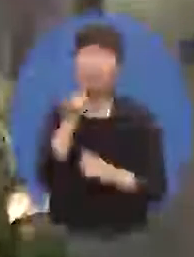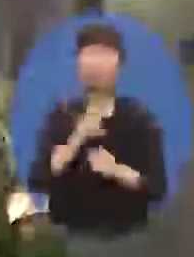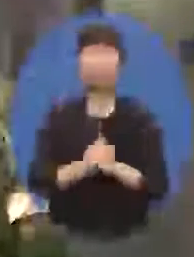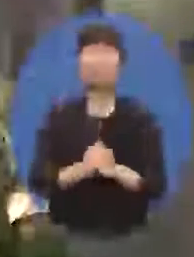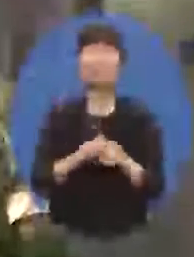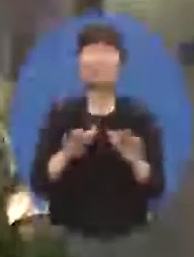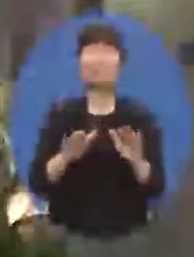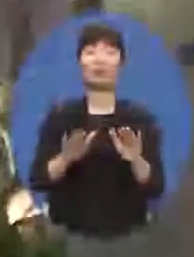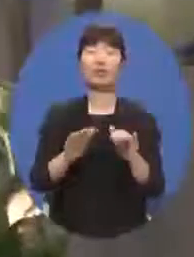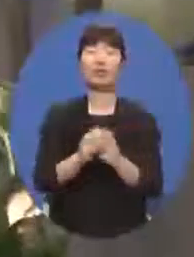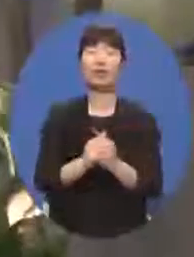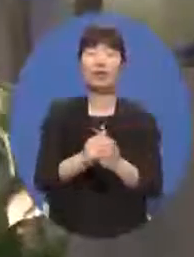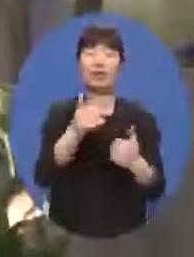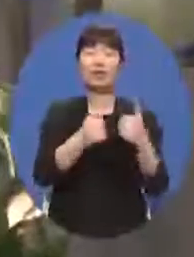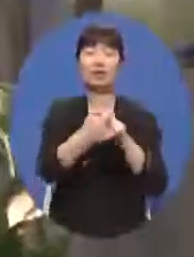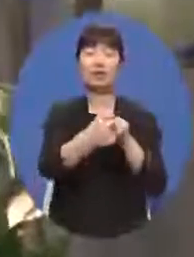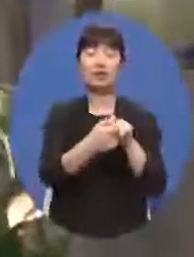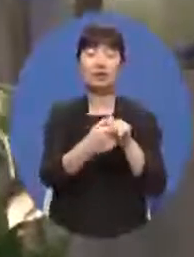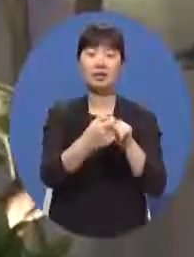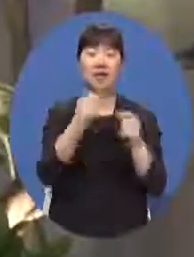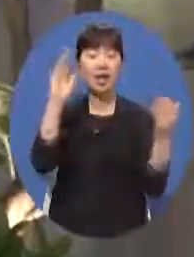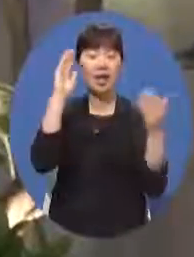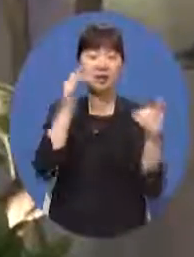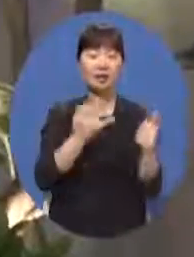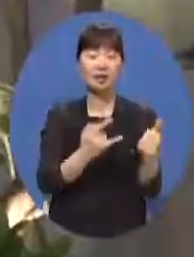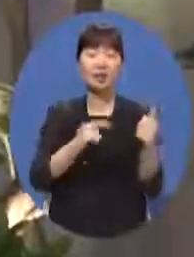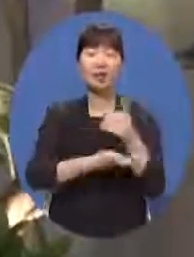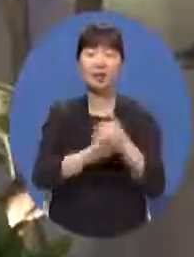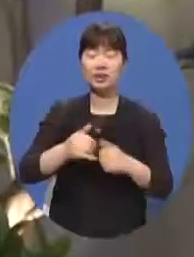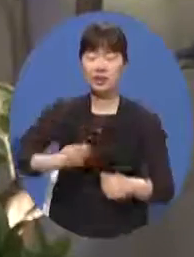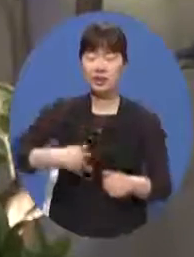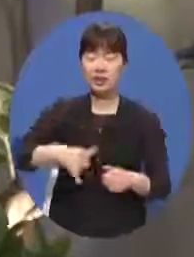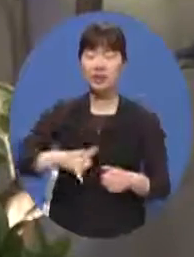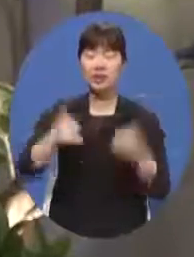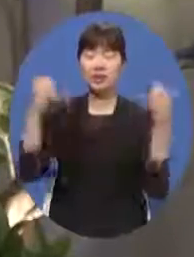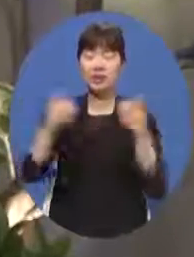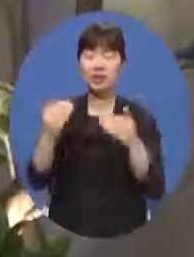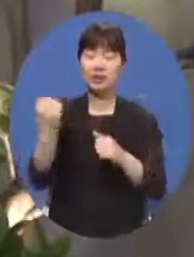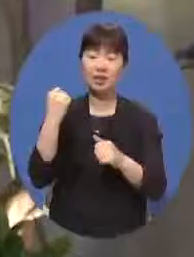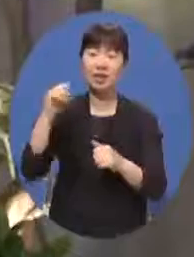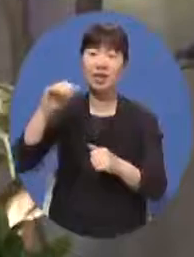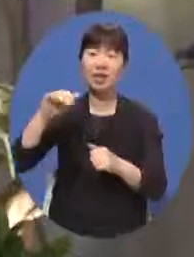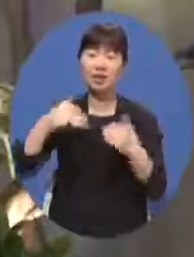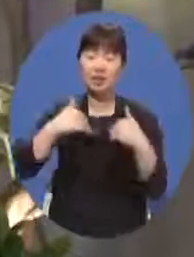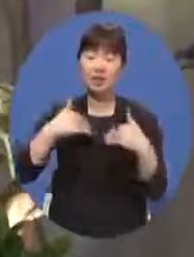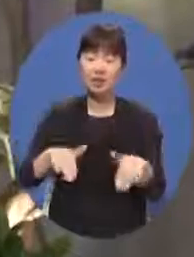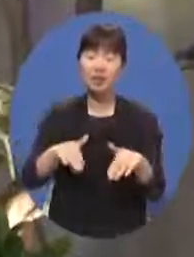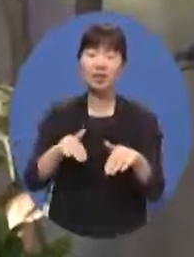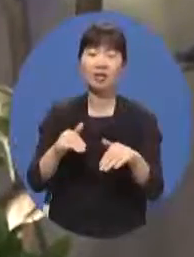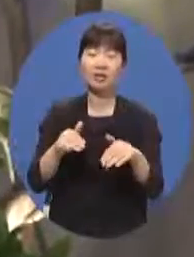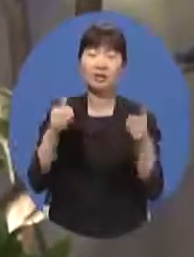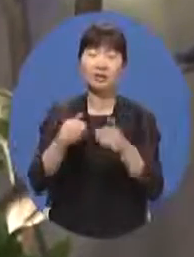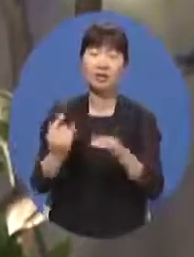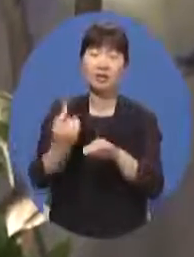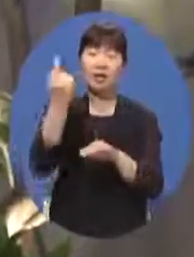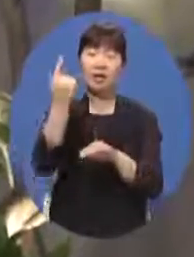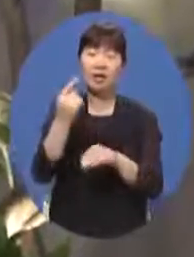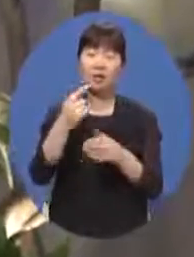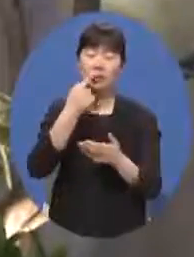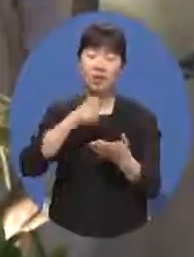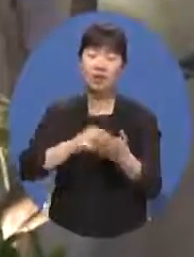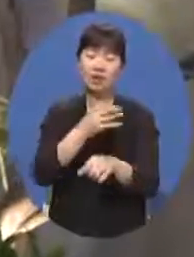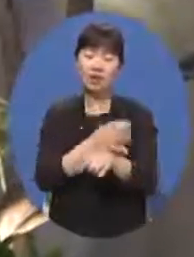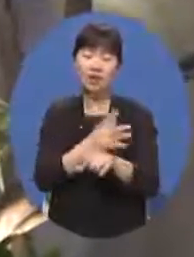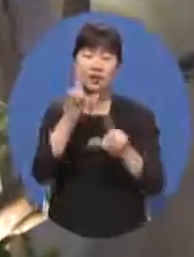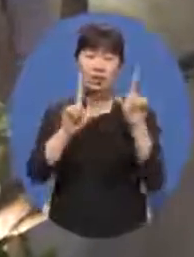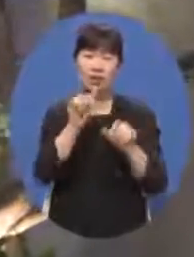그러면 이제 네. 시험을 앞둔 수험생들이나 그러면 우리 아이들 좀 집중력이 약한 아이들 집중력을 높여주는 쉽고 간단한 자세